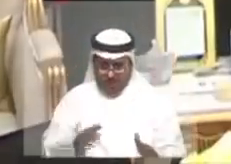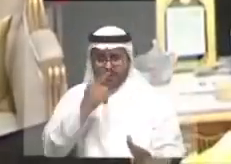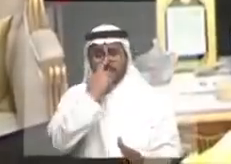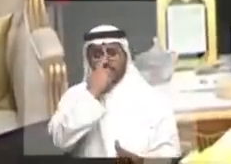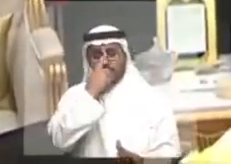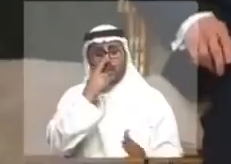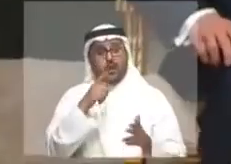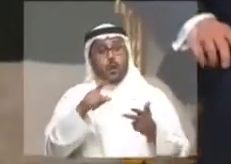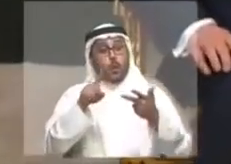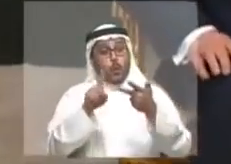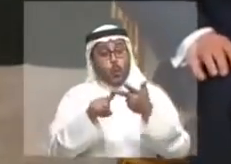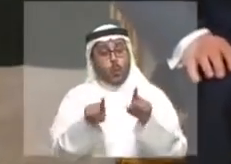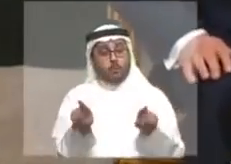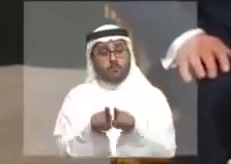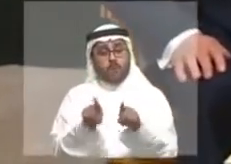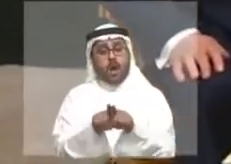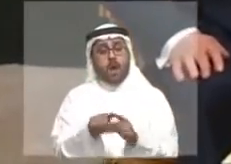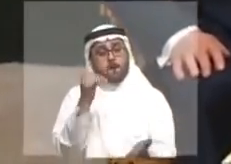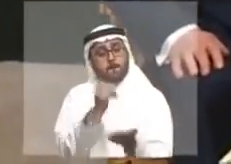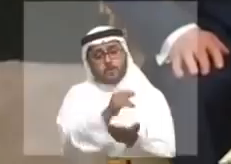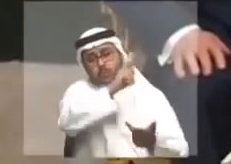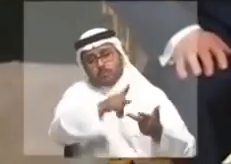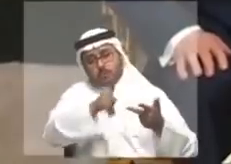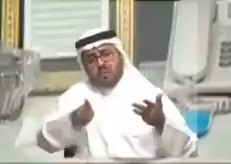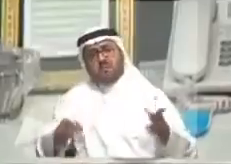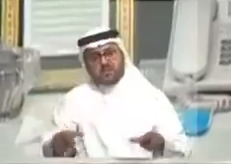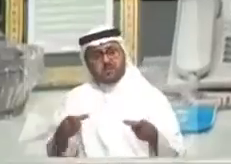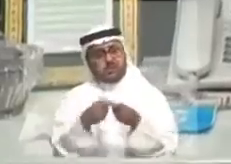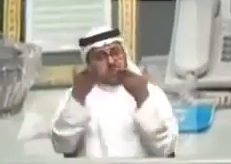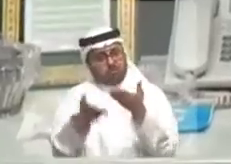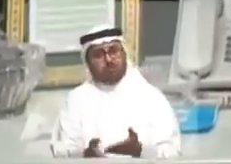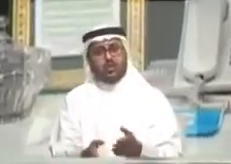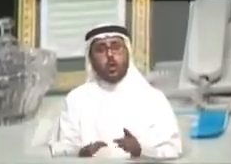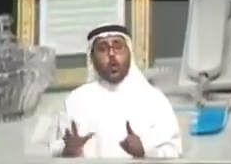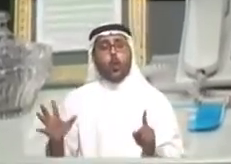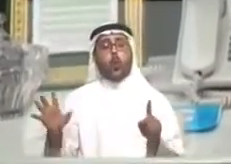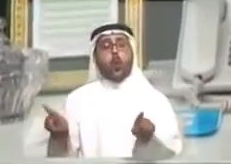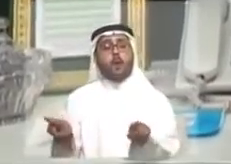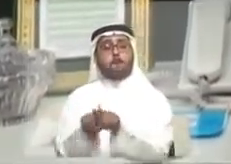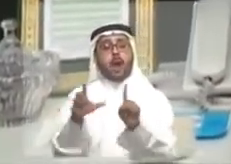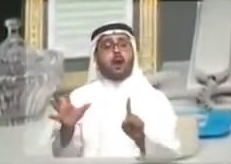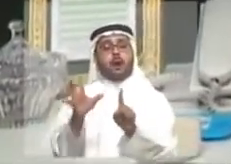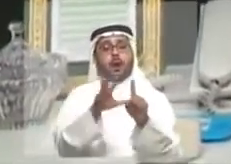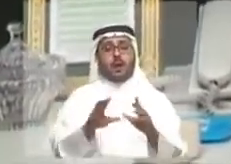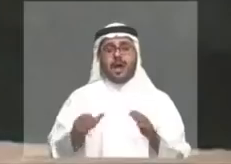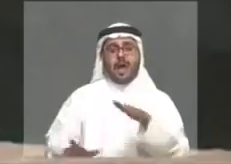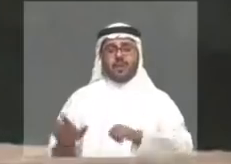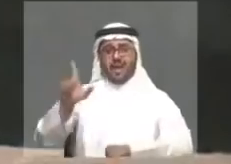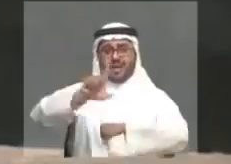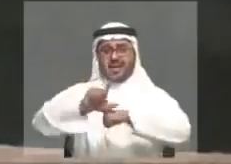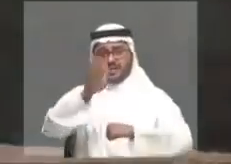سعود بن نايف بن عبد العزيز وزير الداخلية وعدد من أصحاب المعالي الوزراء والوفد الرسمي للرئيس